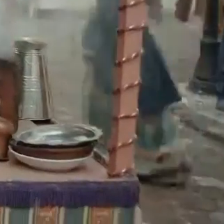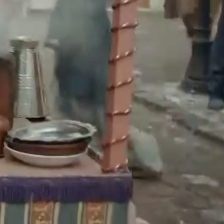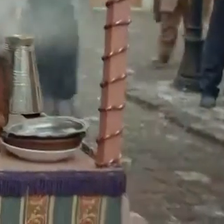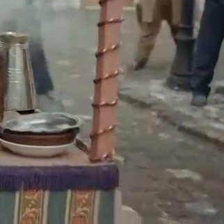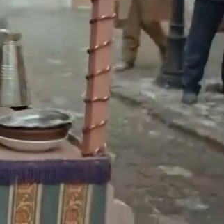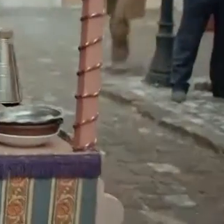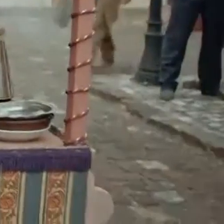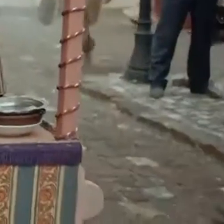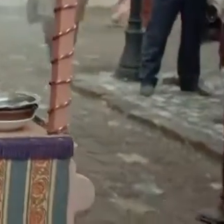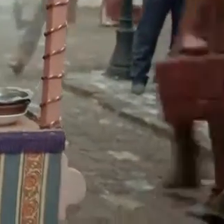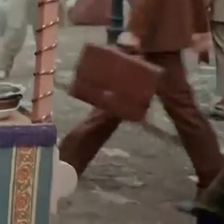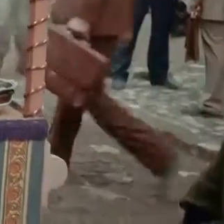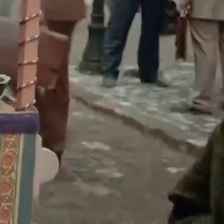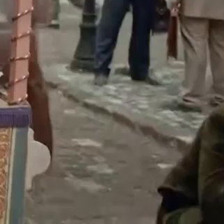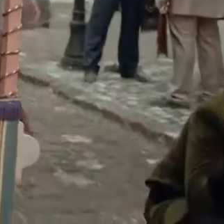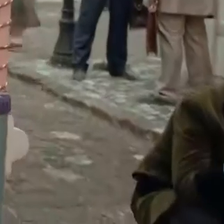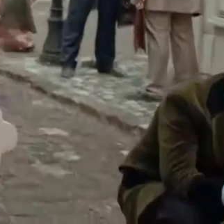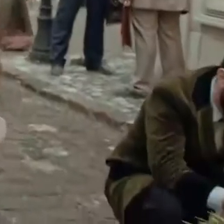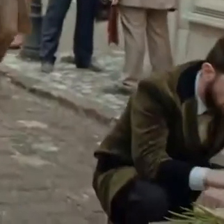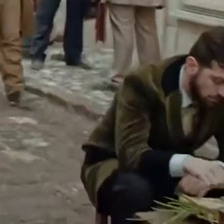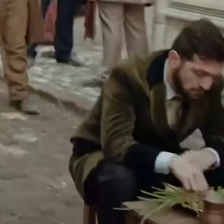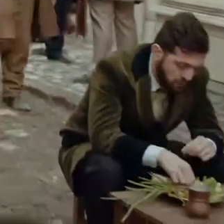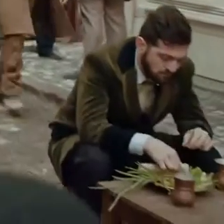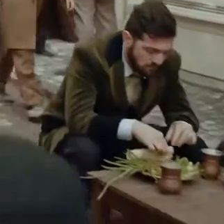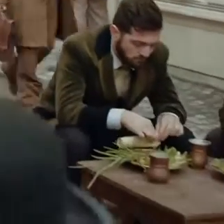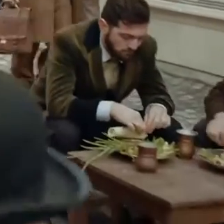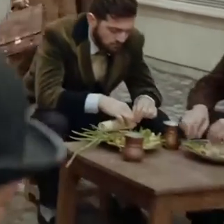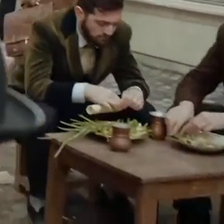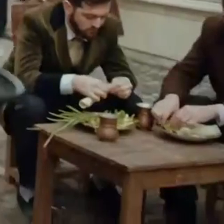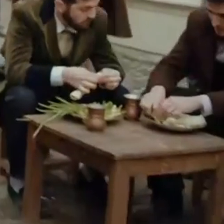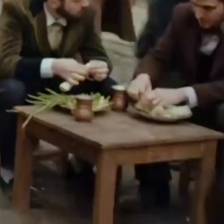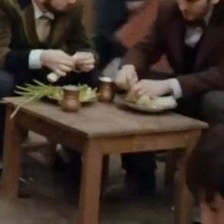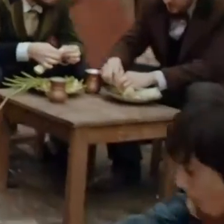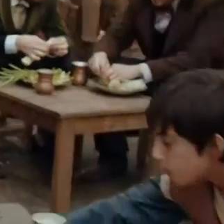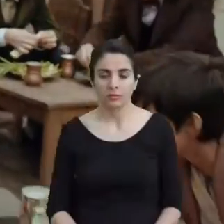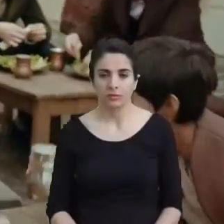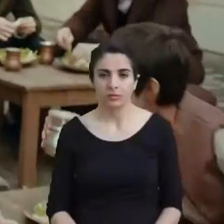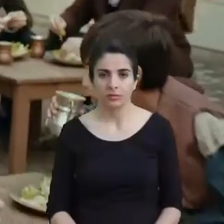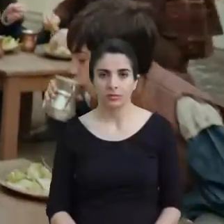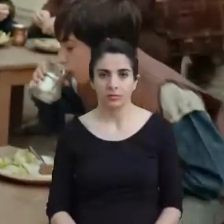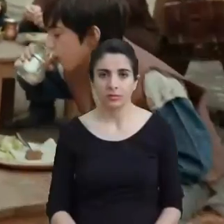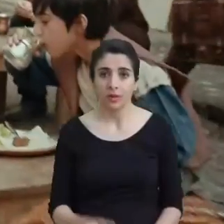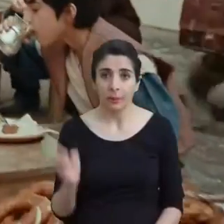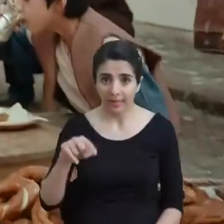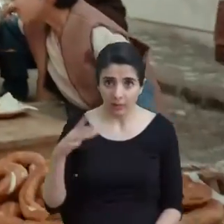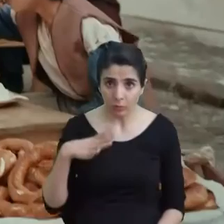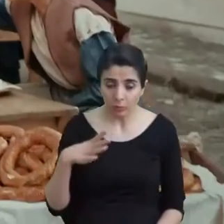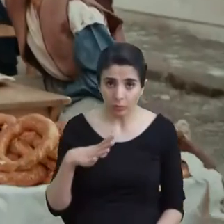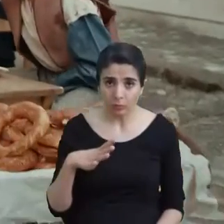Seyyar arabada köfte satan palabıyık yaşlı bir adam duman tutan ızgarasında maşayla tuttuğu köfteleri çeviriyor. Bir tane